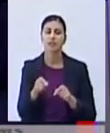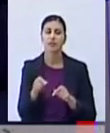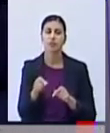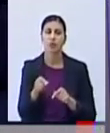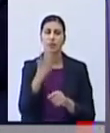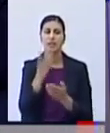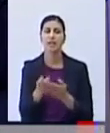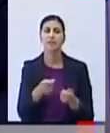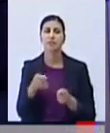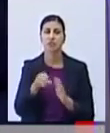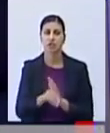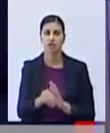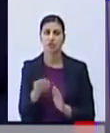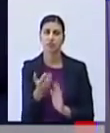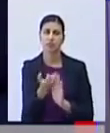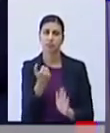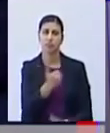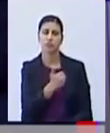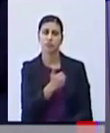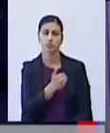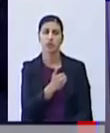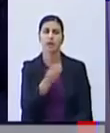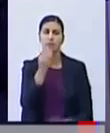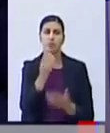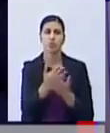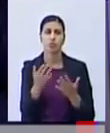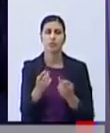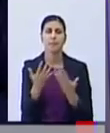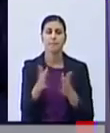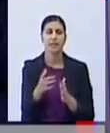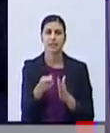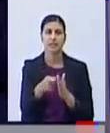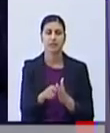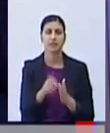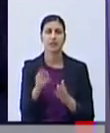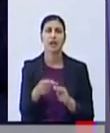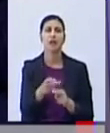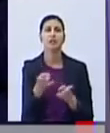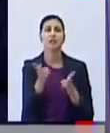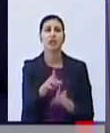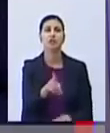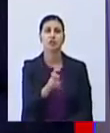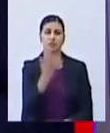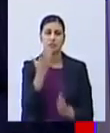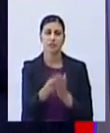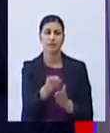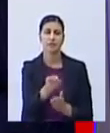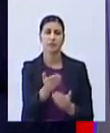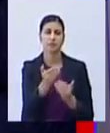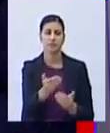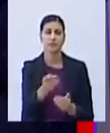იმ თავის ბიზნესში რომ ამდენი უნდა აიღოს შენგან მოწეული პროდუქცია და იმის იქით გიკეტავს გზას და ეს პროდუქცია ვისია ისევ მაგათი